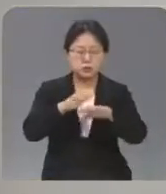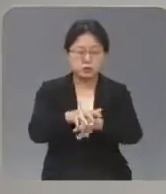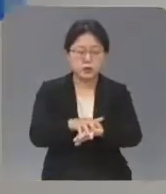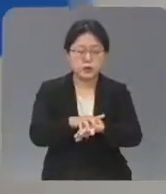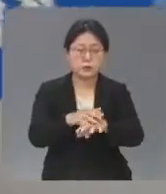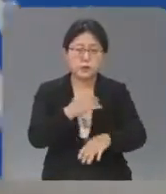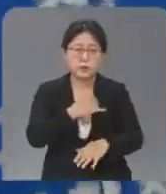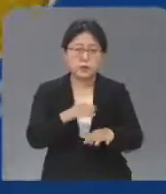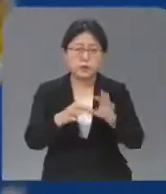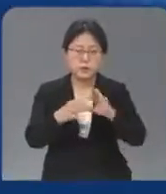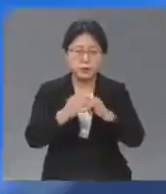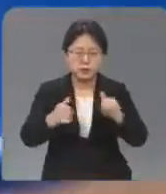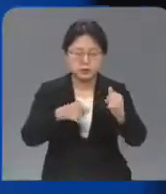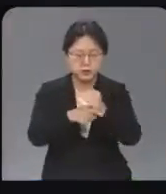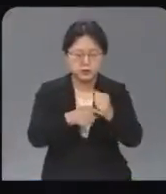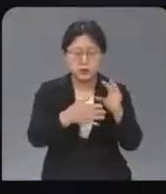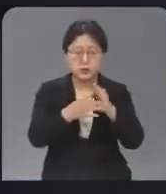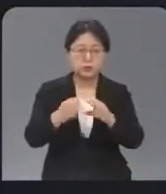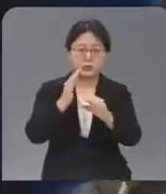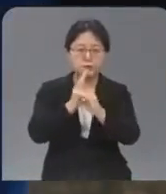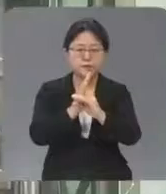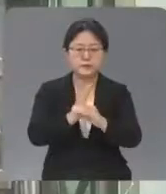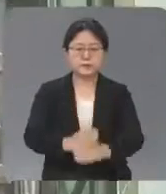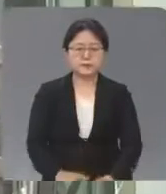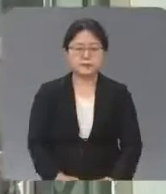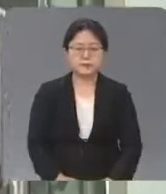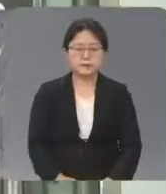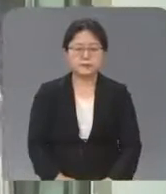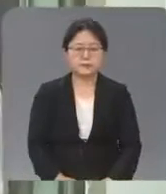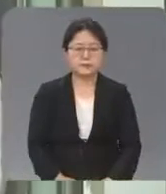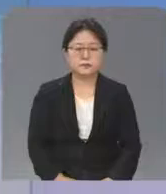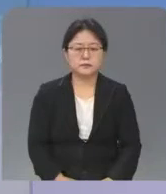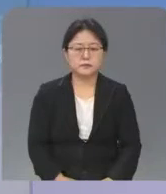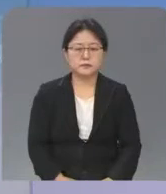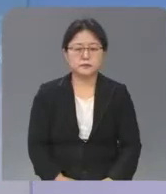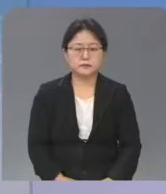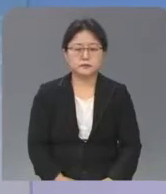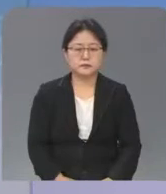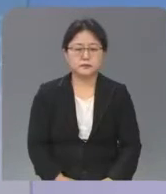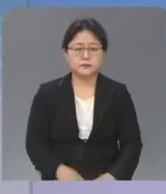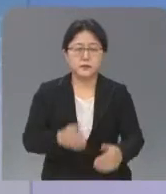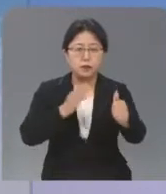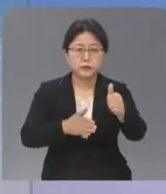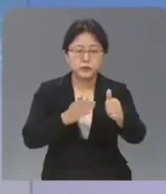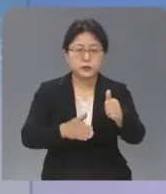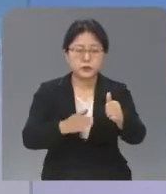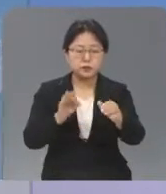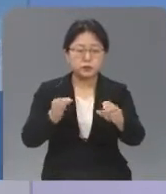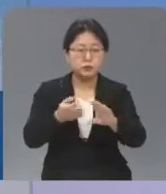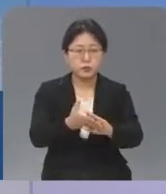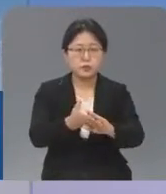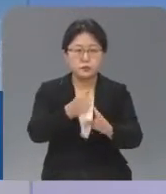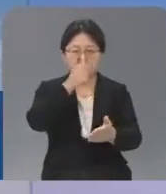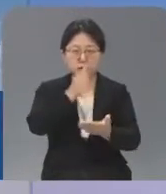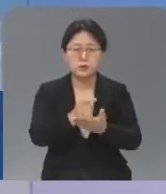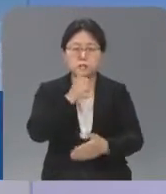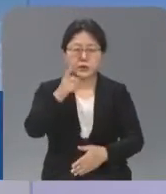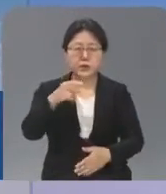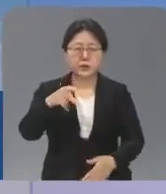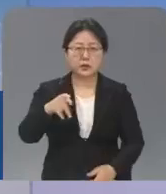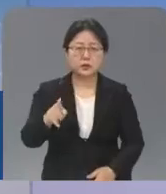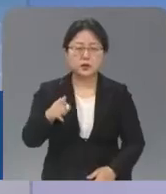공무원에게 청탁을 한 사람이 전직 공무원이었던 것으로 보고 청탁자에 대해 수사하는 한편 철거업체 선정 과정에서도